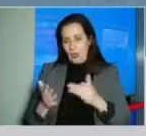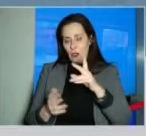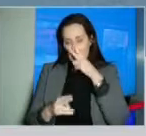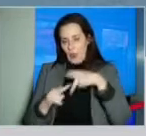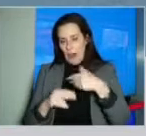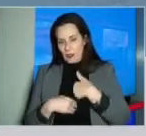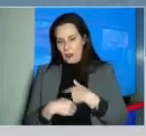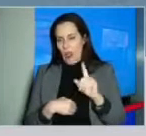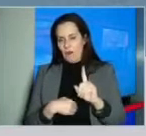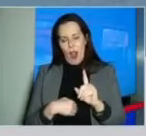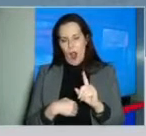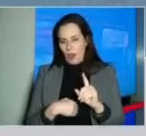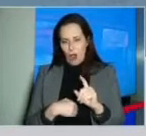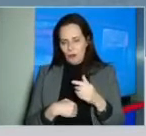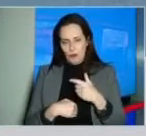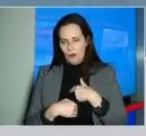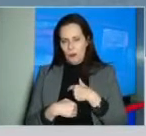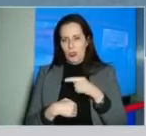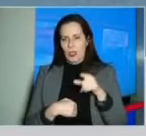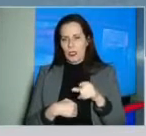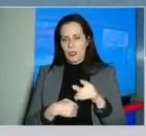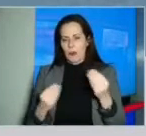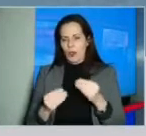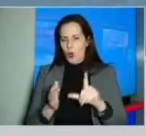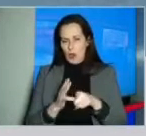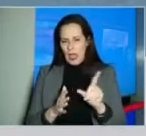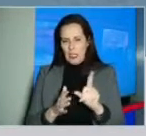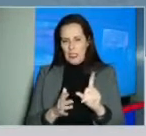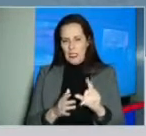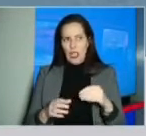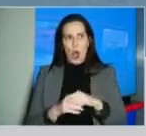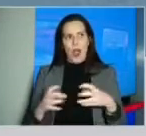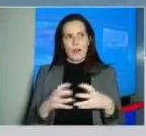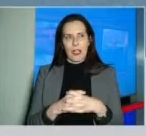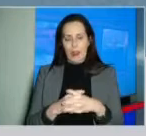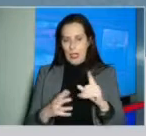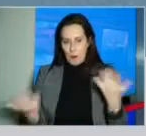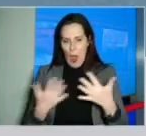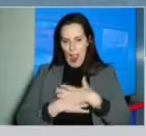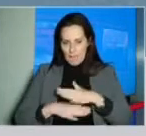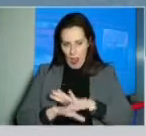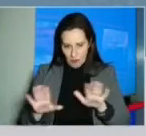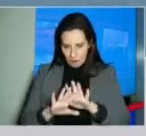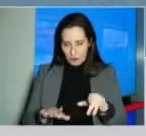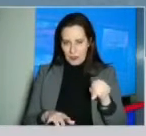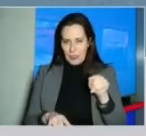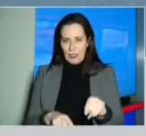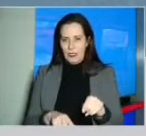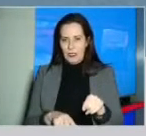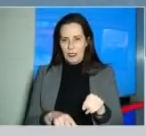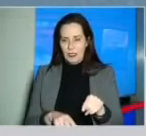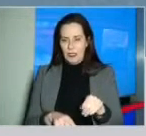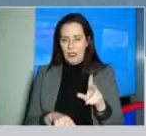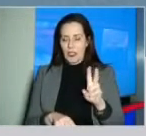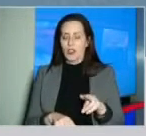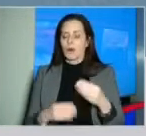אצלנו, אבל אנחנו באופן עקבי, מדובר בבלוק טכני, לא מדובר באהבה. מדובר ב... יש